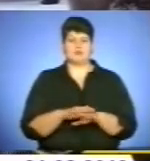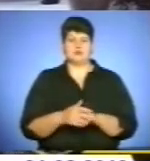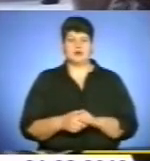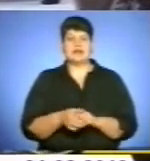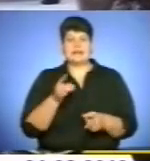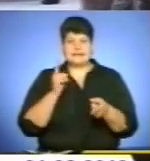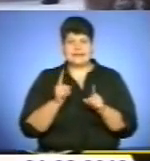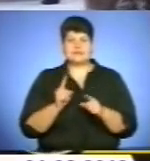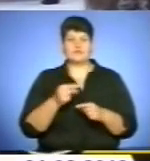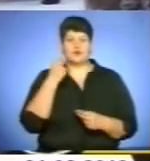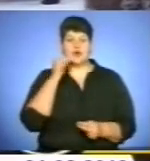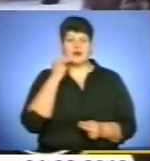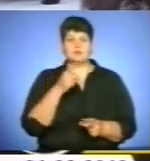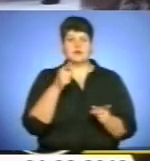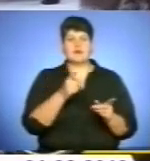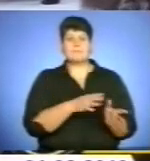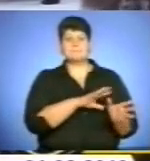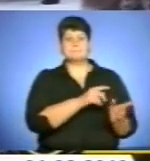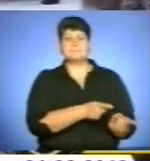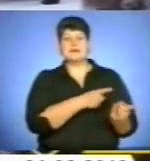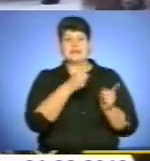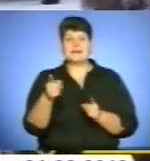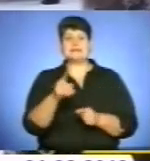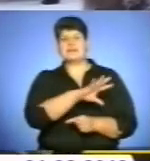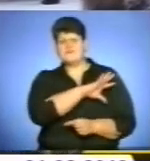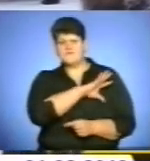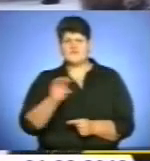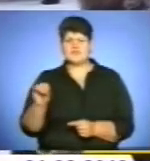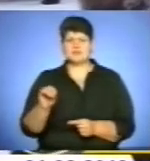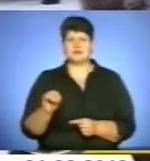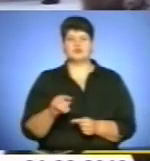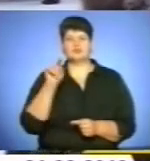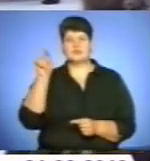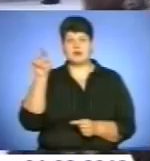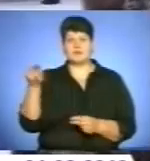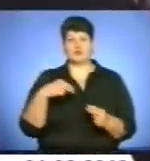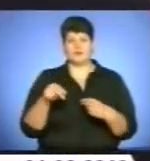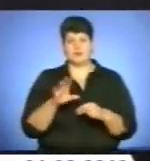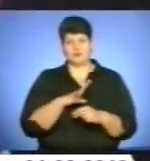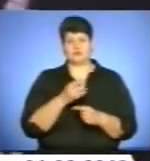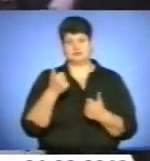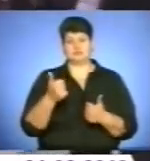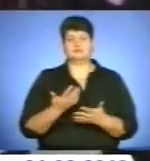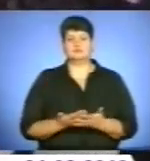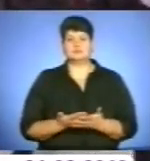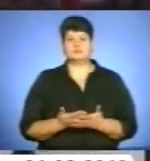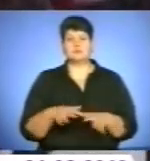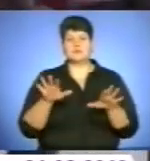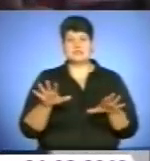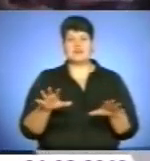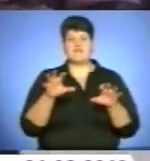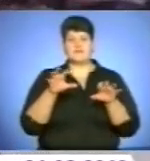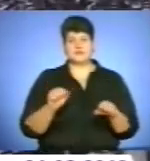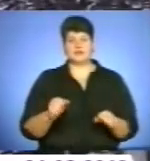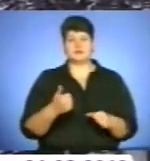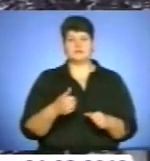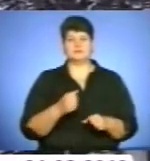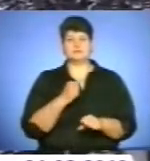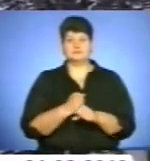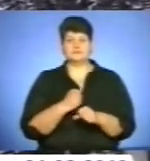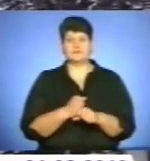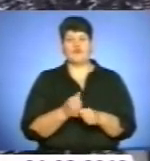Дійсно, воно краще. Ну, якби от перенесли всіх, щоб всі тут торгували, то було би хорошо. Місцева влада змушена вживати дієвих заходів